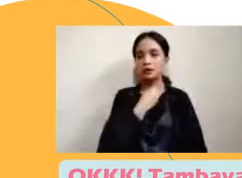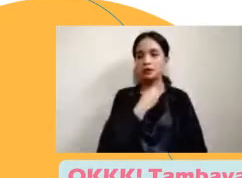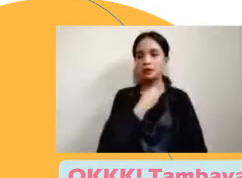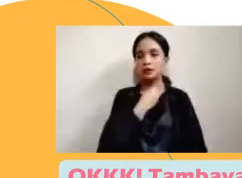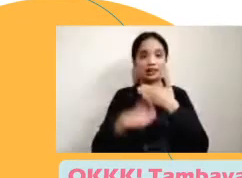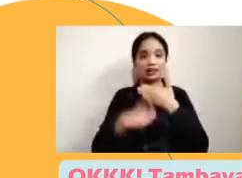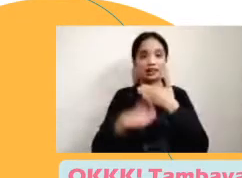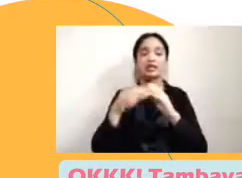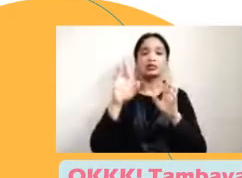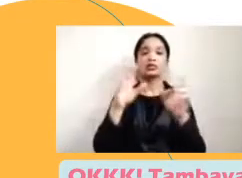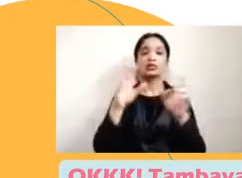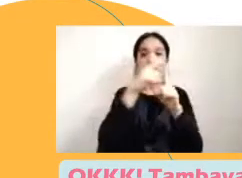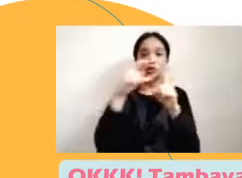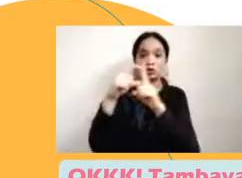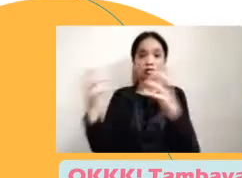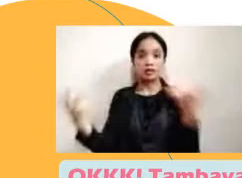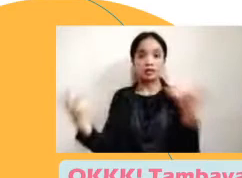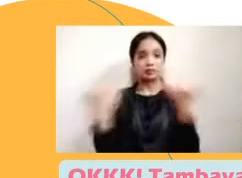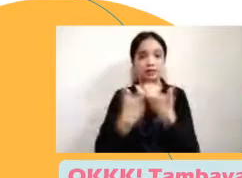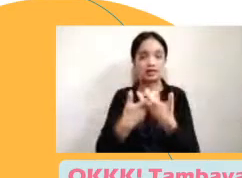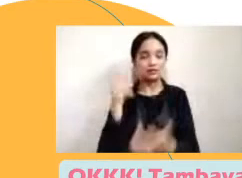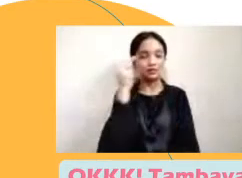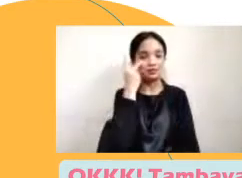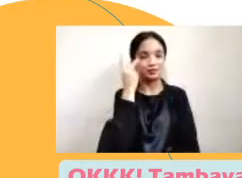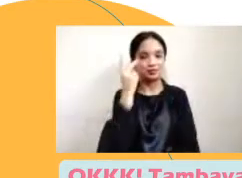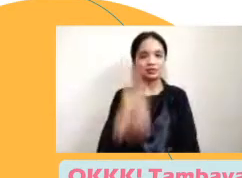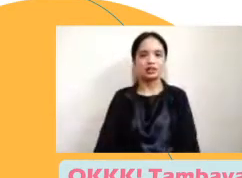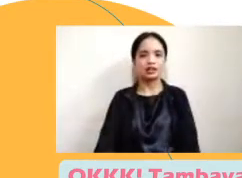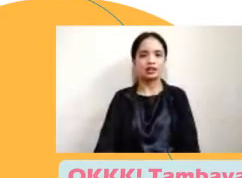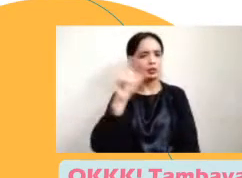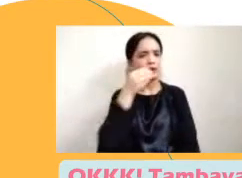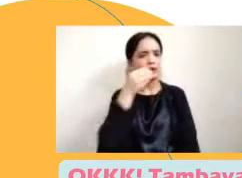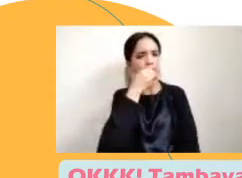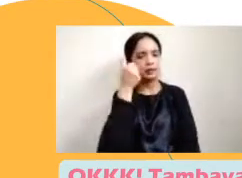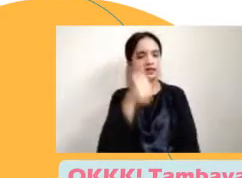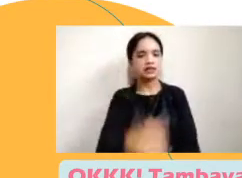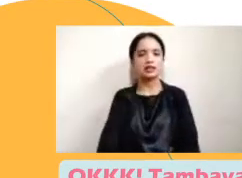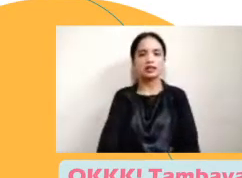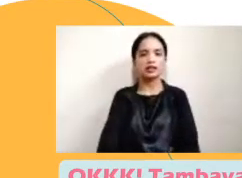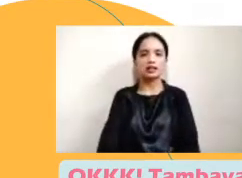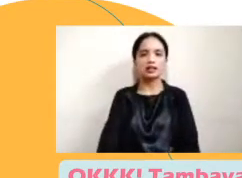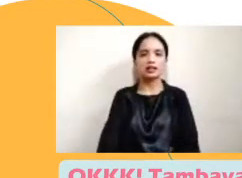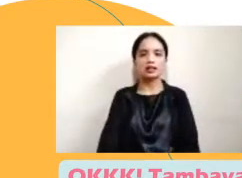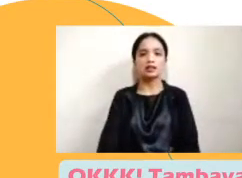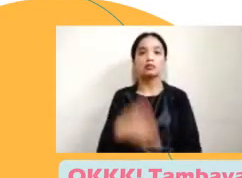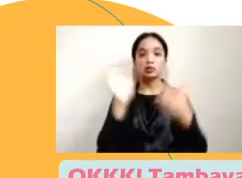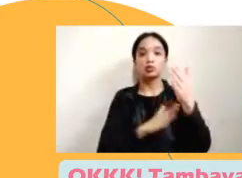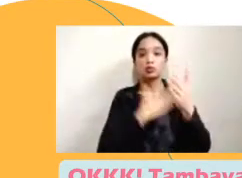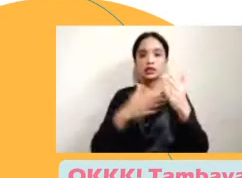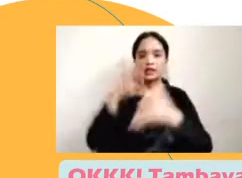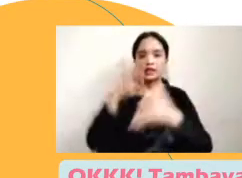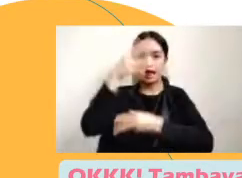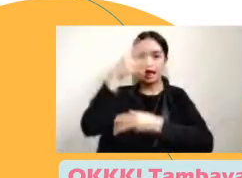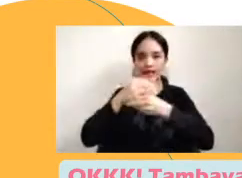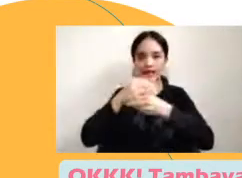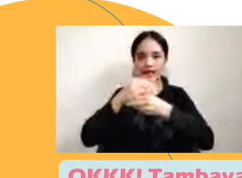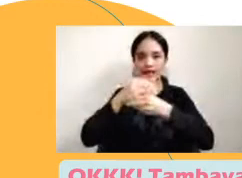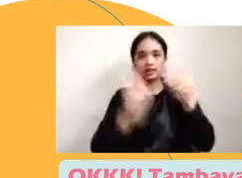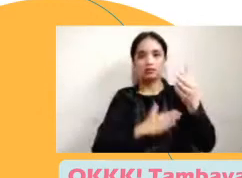rhyme, ito na. Best part. Putting music. Okay, so di ba pinakuha kayo